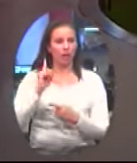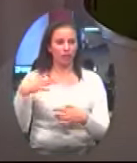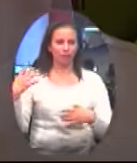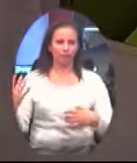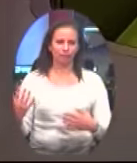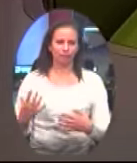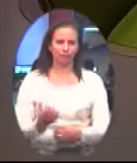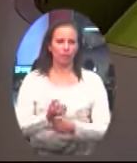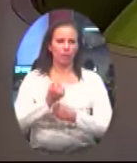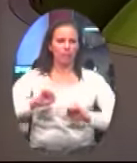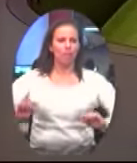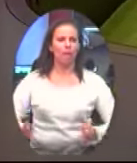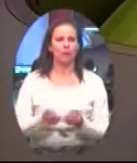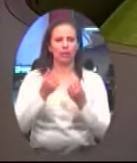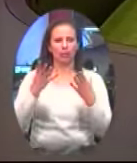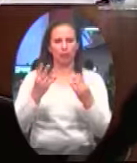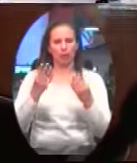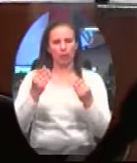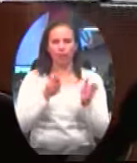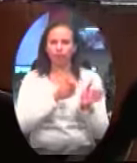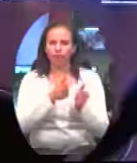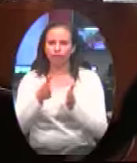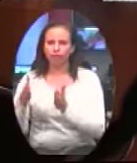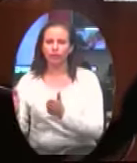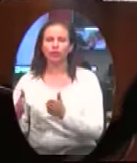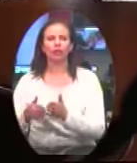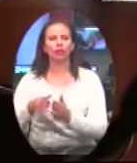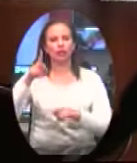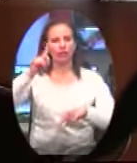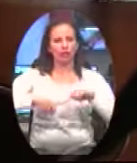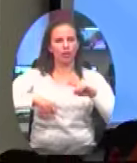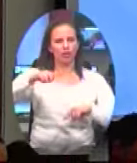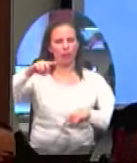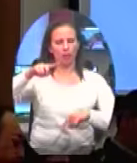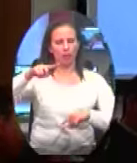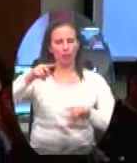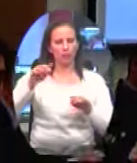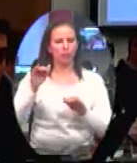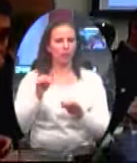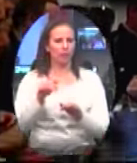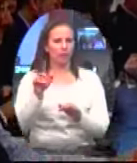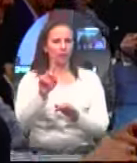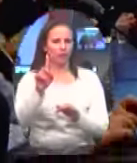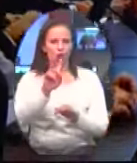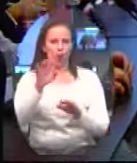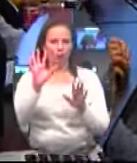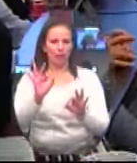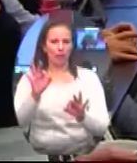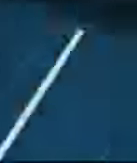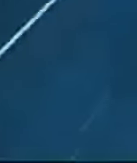רבים במישורים שונים ובזירות שונות, ולעיתים נדמה כי הדברים מופנים למי שלא באמת רוצה